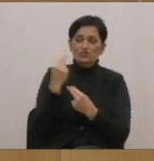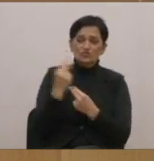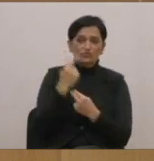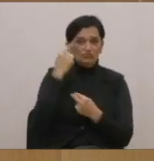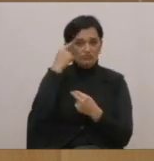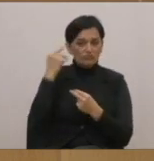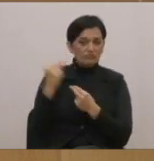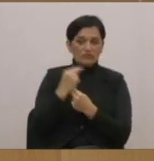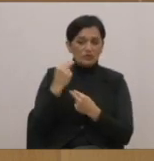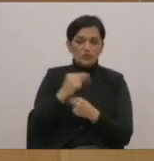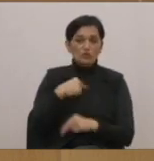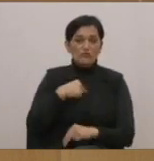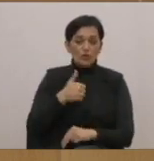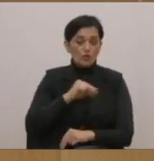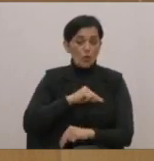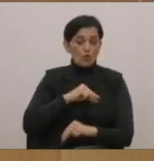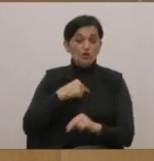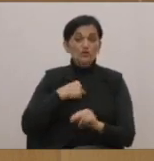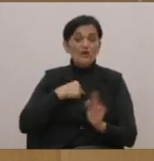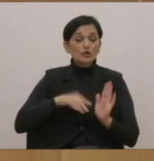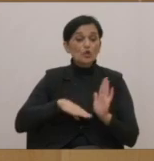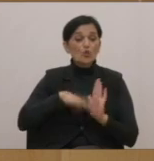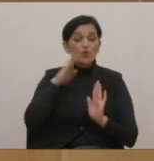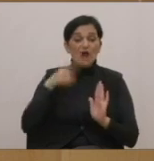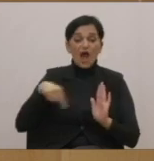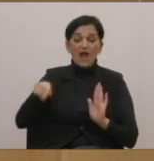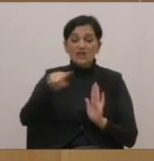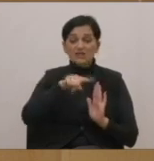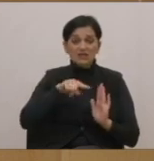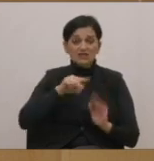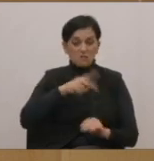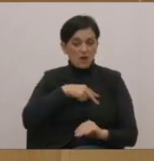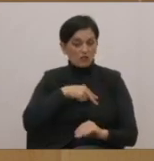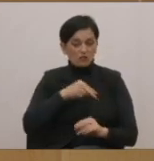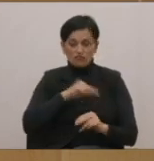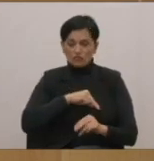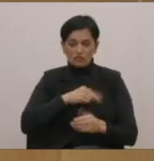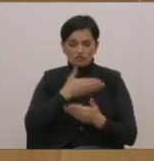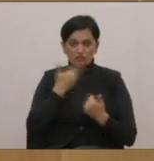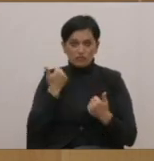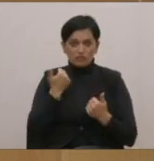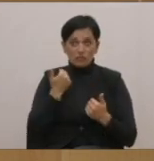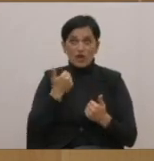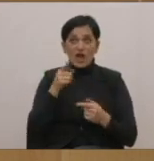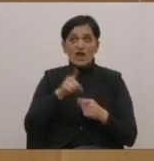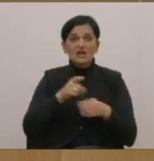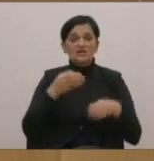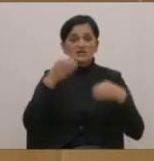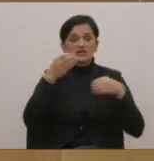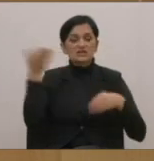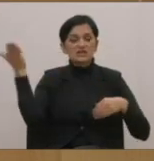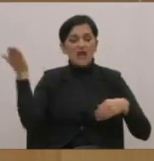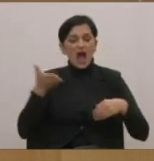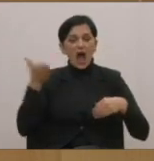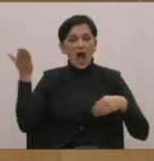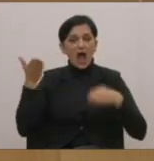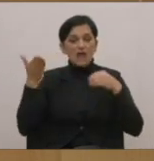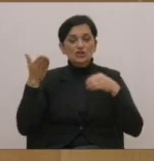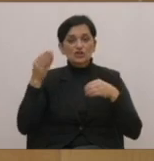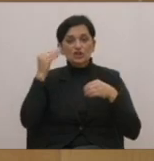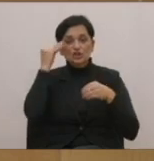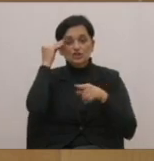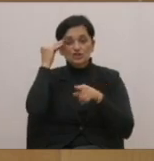rogul unde avem mușau. Ce înseamnă metz, zău, că se zare unde avem mușau, sau în parlament. Și problema are și istrom, că în avața este satrazelui, parat și